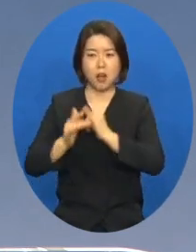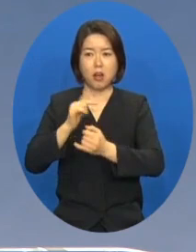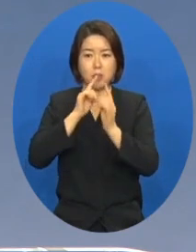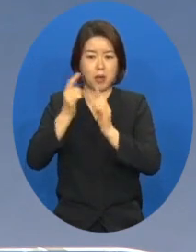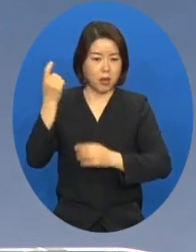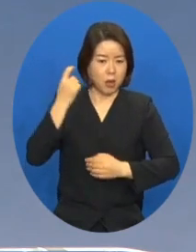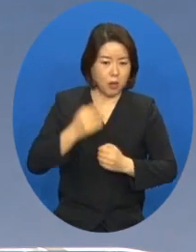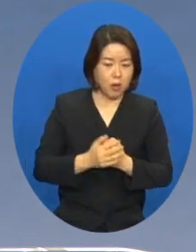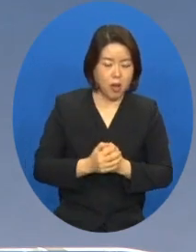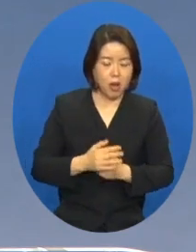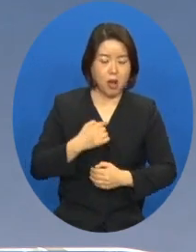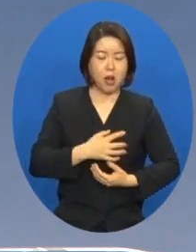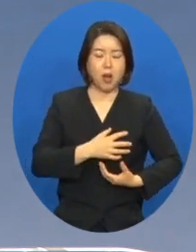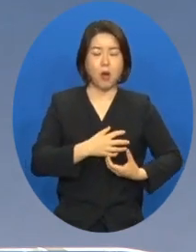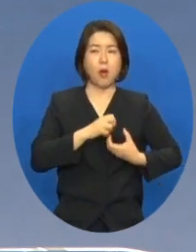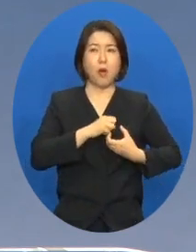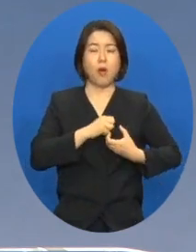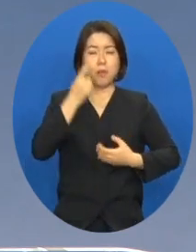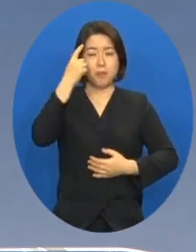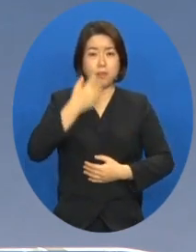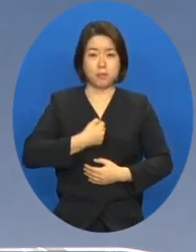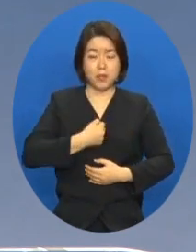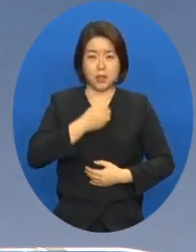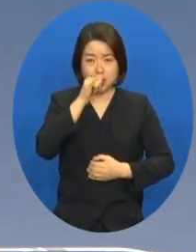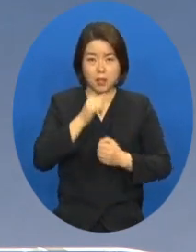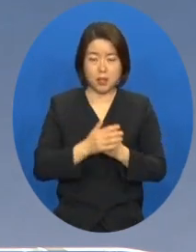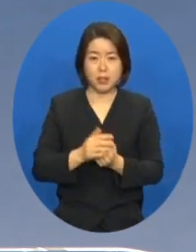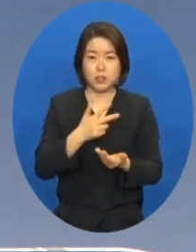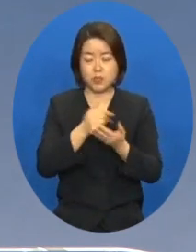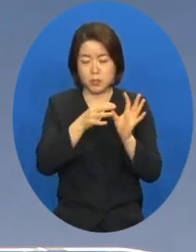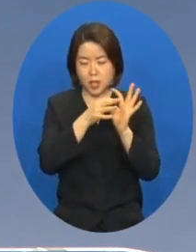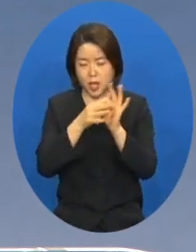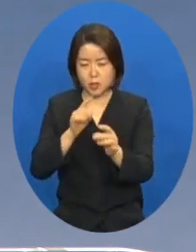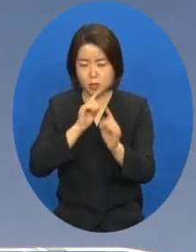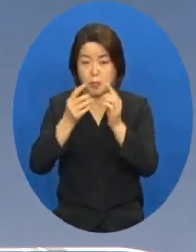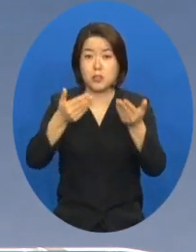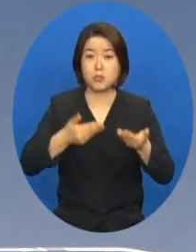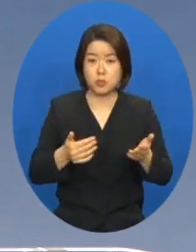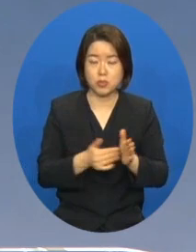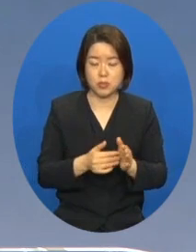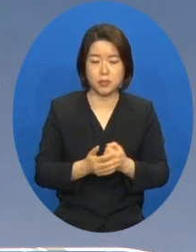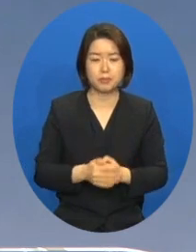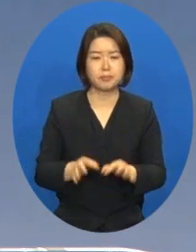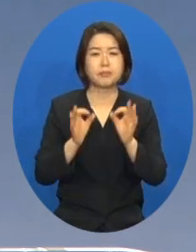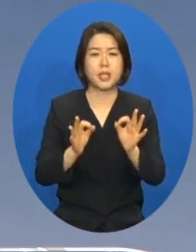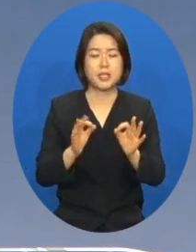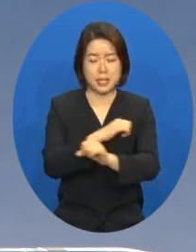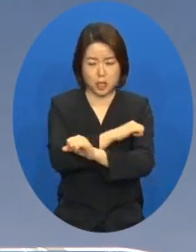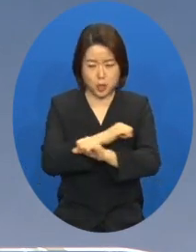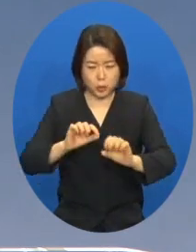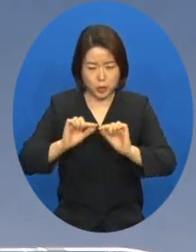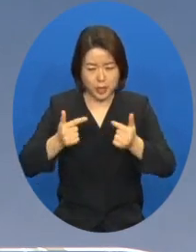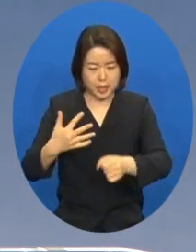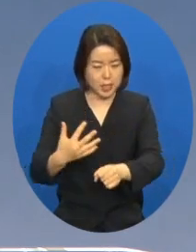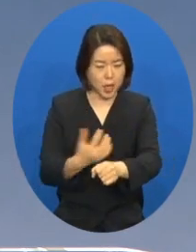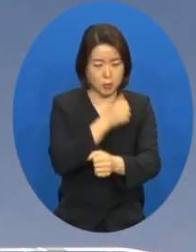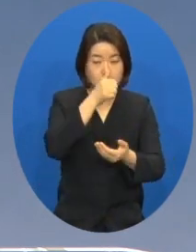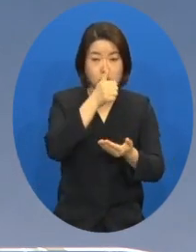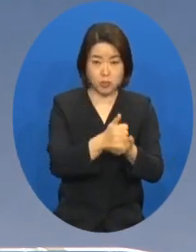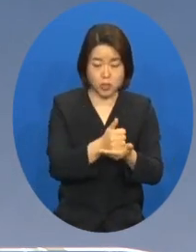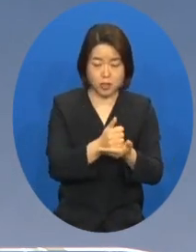심장이 멎는 것 같다고 그랬습니다. 주님은 계속 말씀하셨어요. 이제 용서하지 않는 엄청난